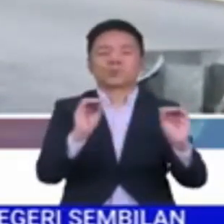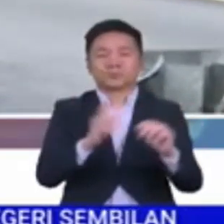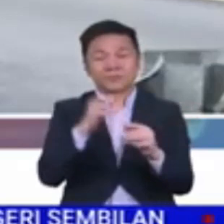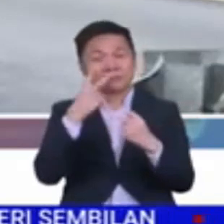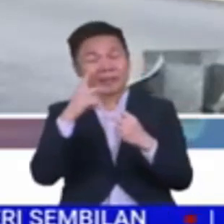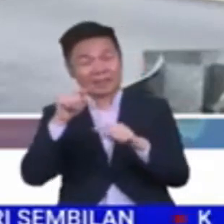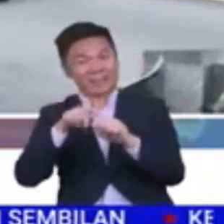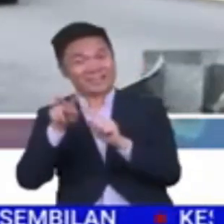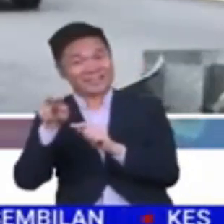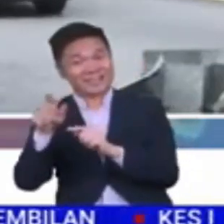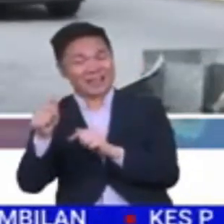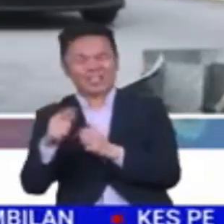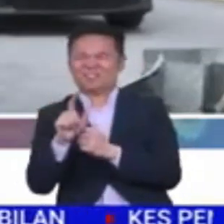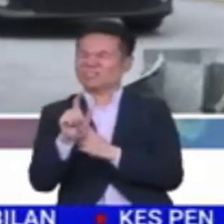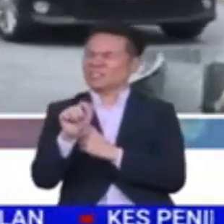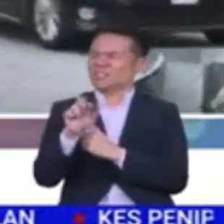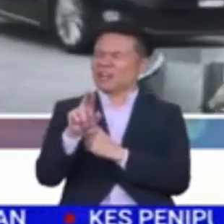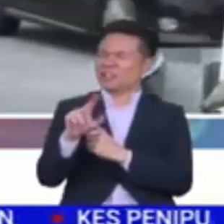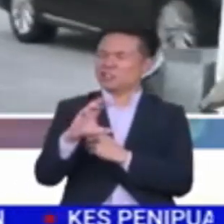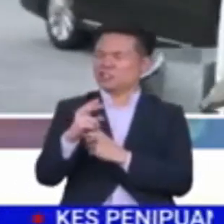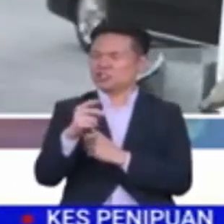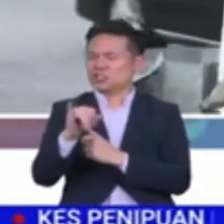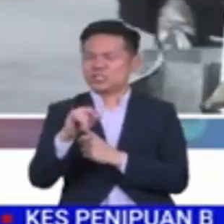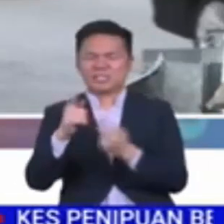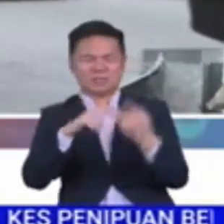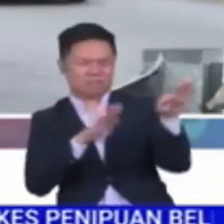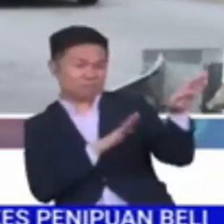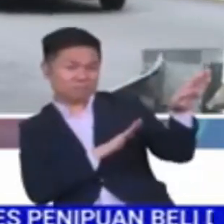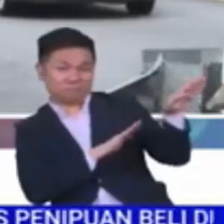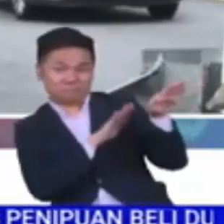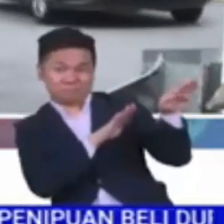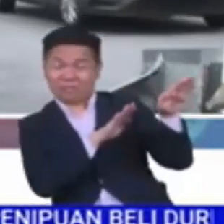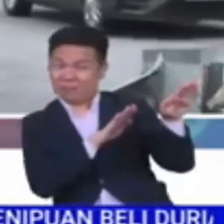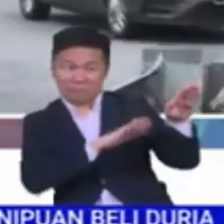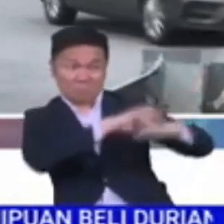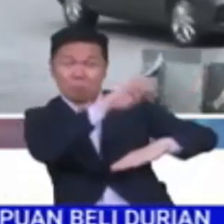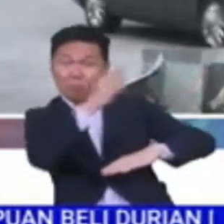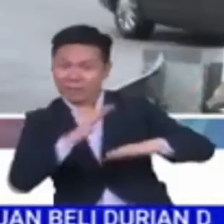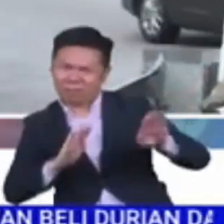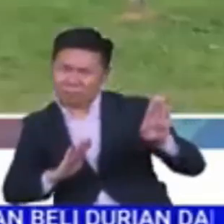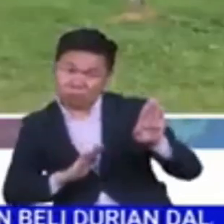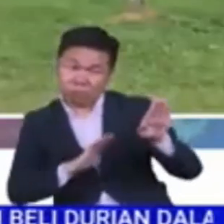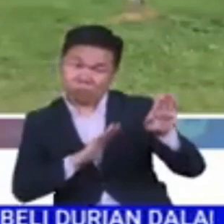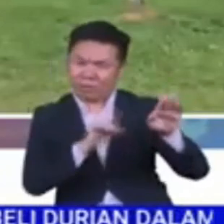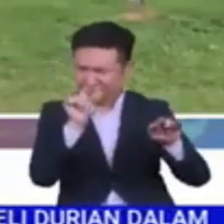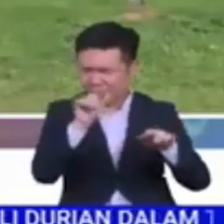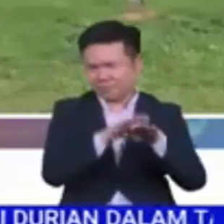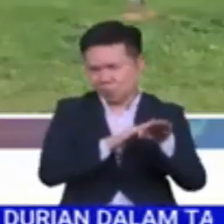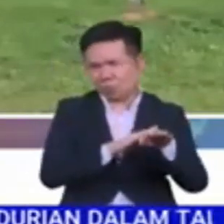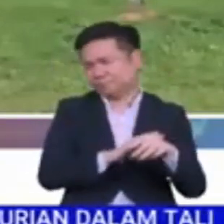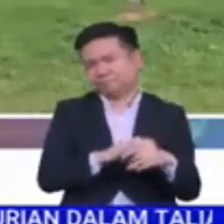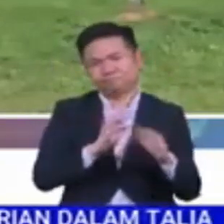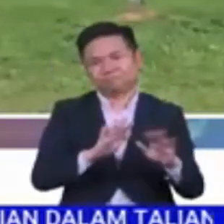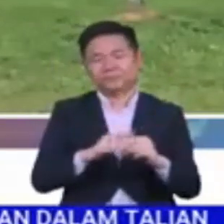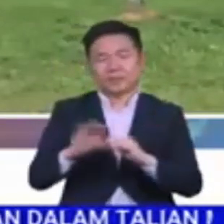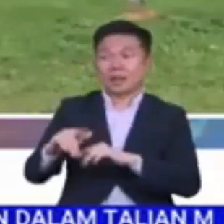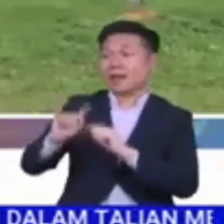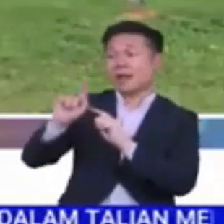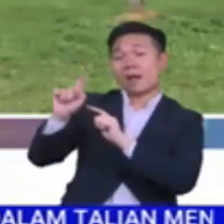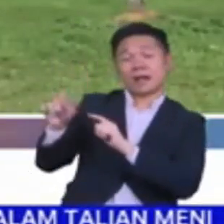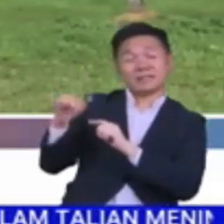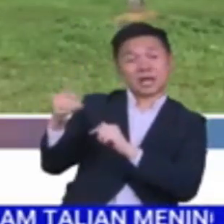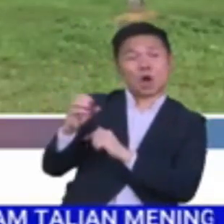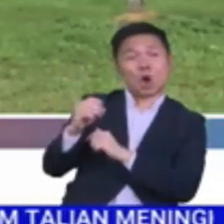kawasan Teraci dan juga Bukit Putus lah. Tuan, sepanjang pelaksanaan Ops Selamat,